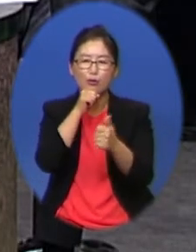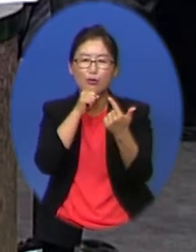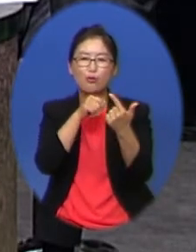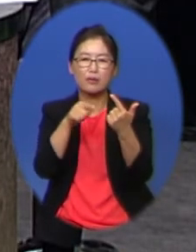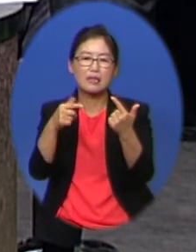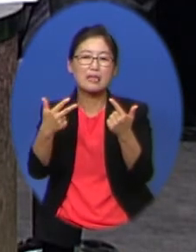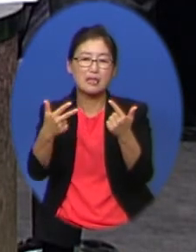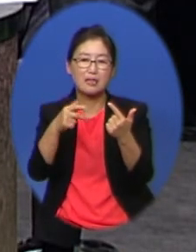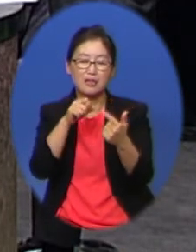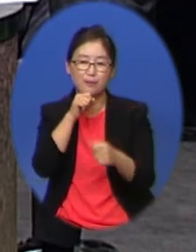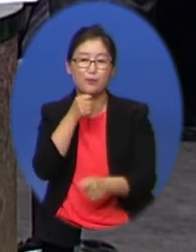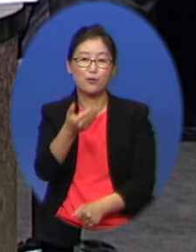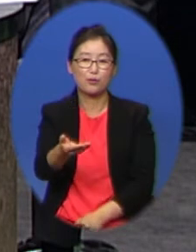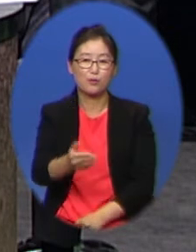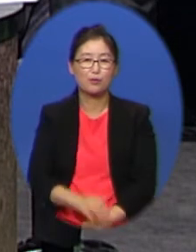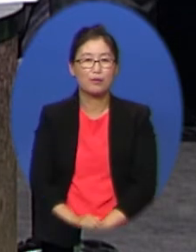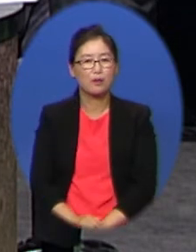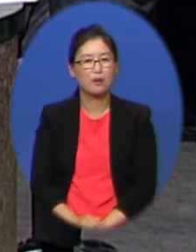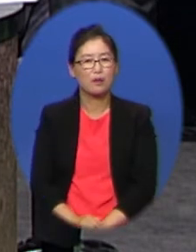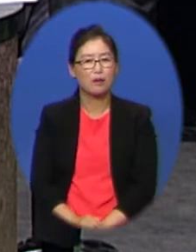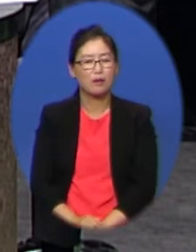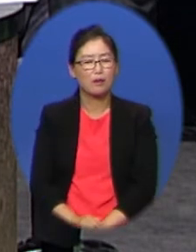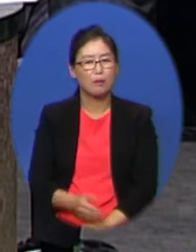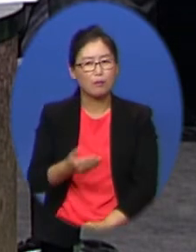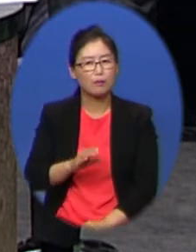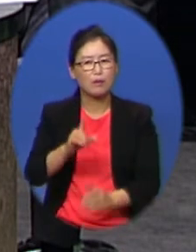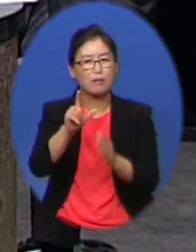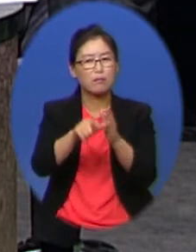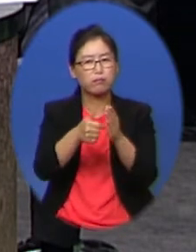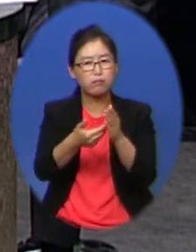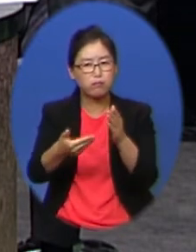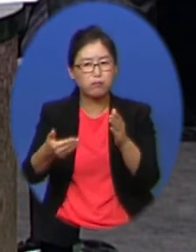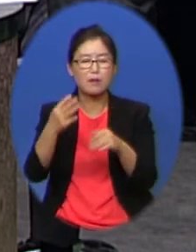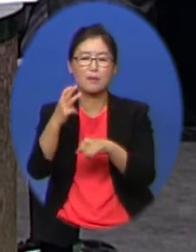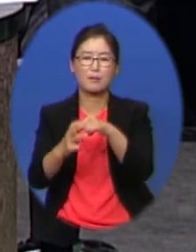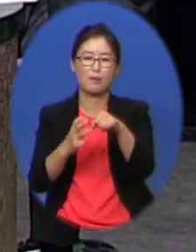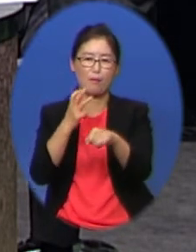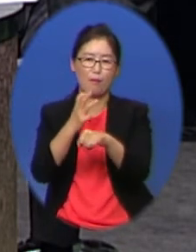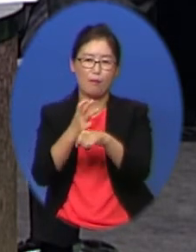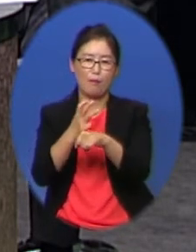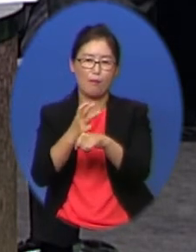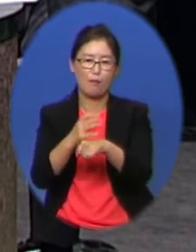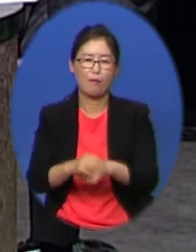다행이네요. 자, 근데 문제는 이게 시간이 한 30년 정도 흐른 것 같아요. 자, 혹시